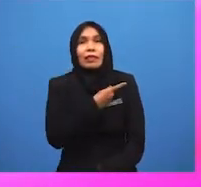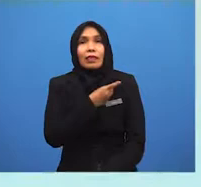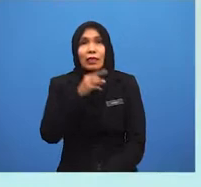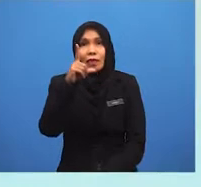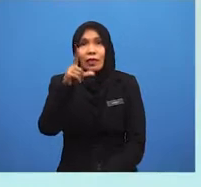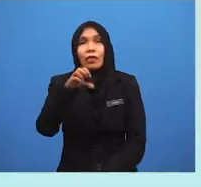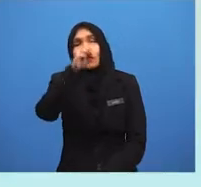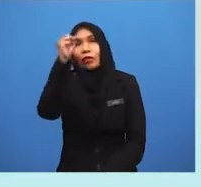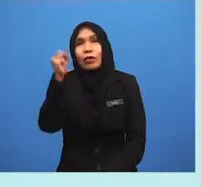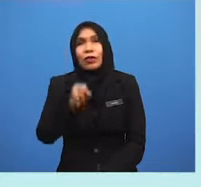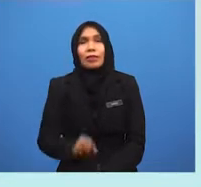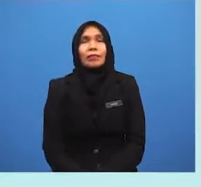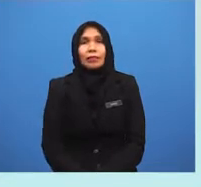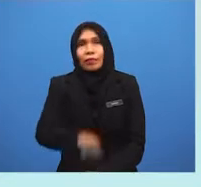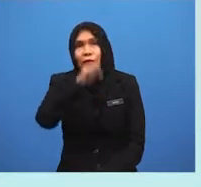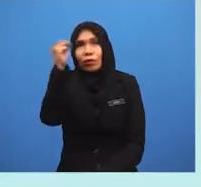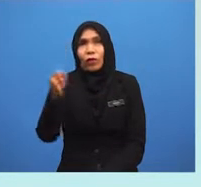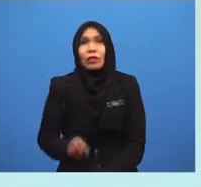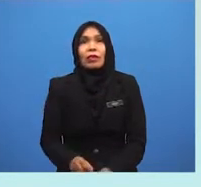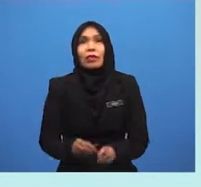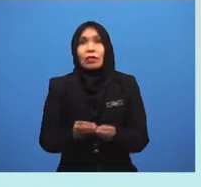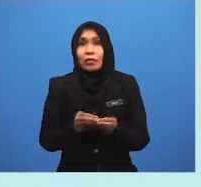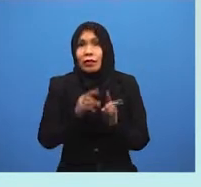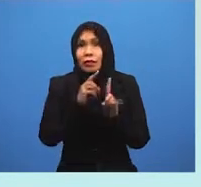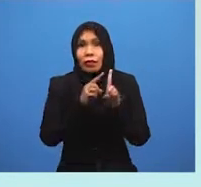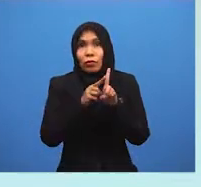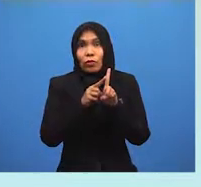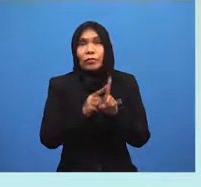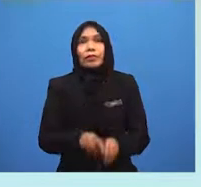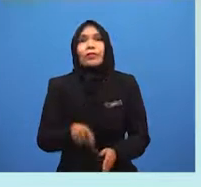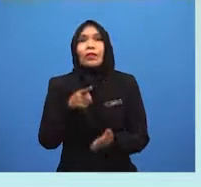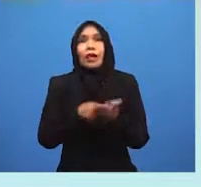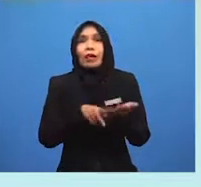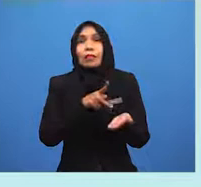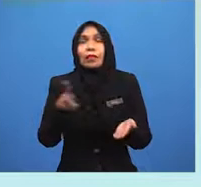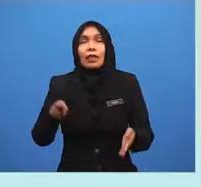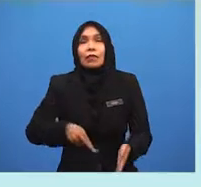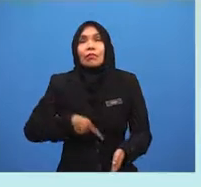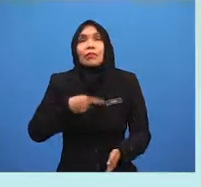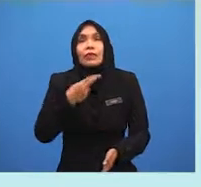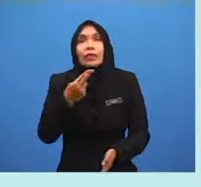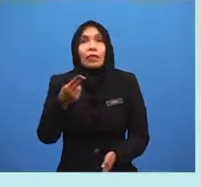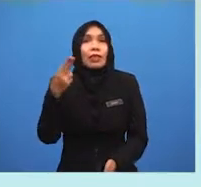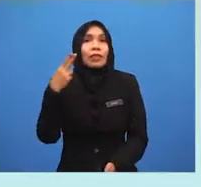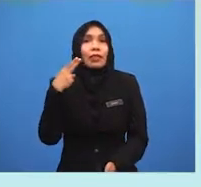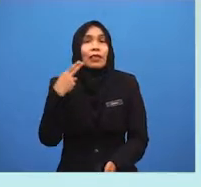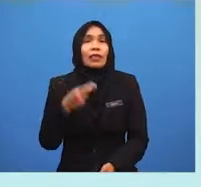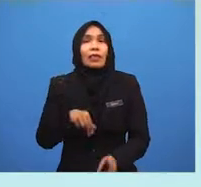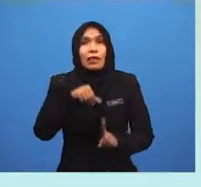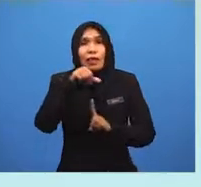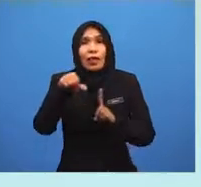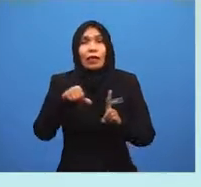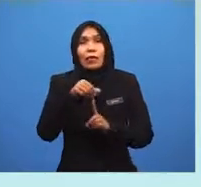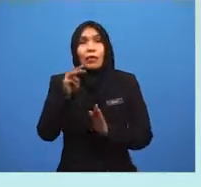soalannya. Soalan pertama, apakah perasaan Hemanika apabila